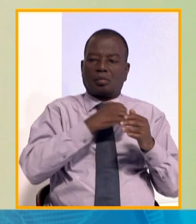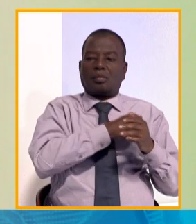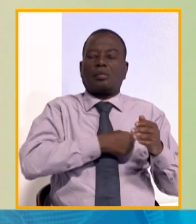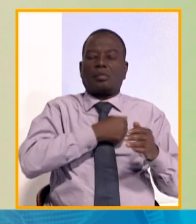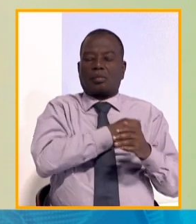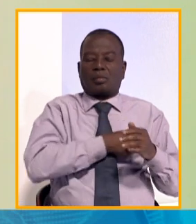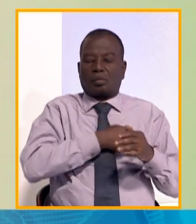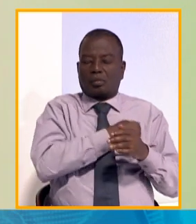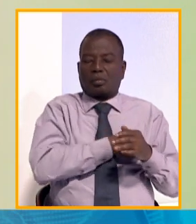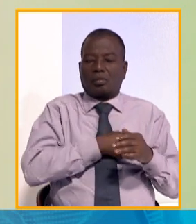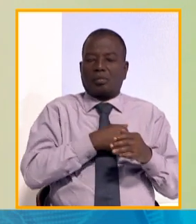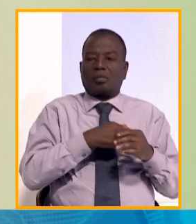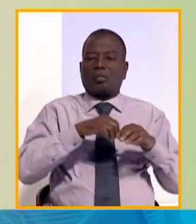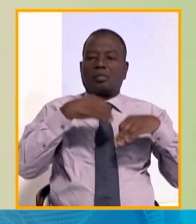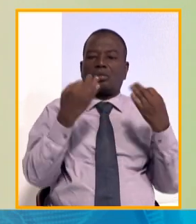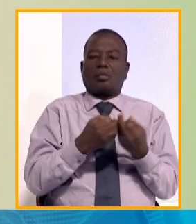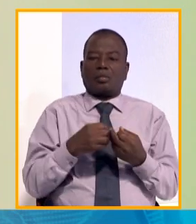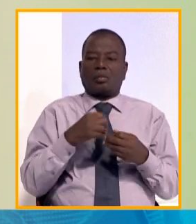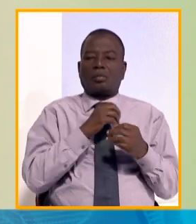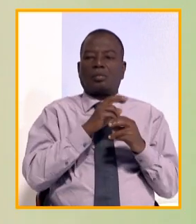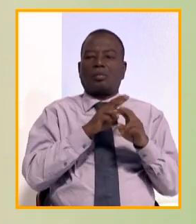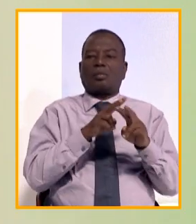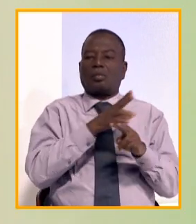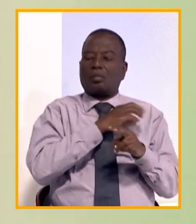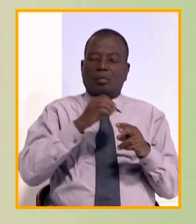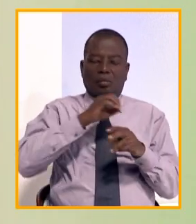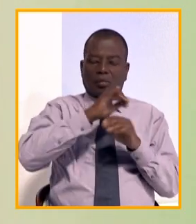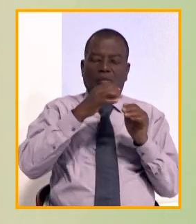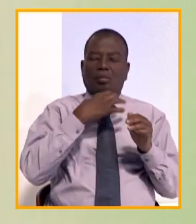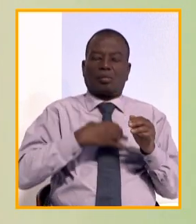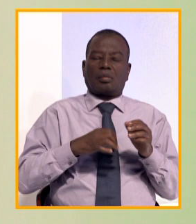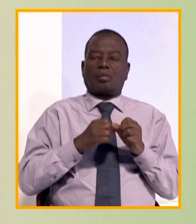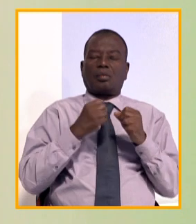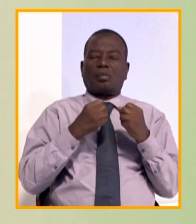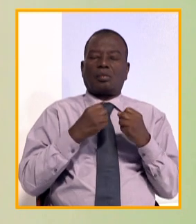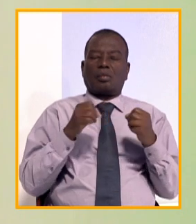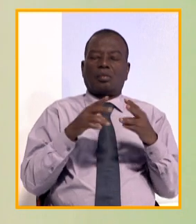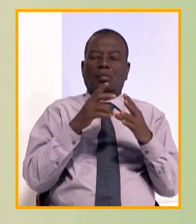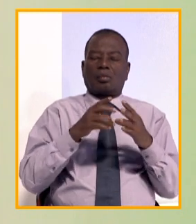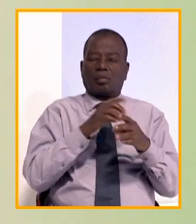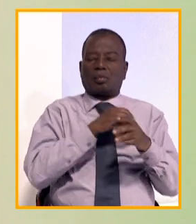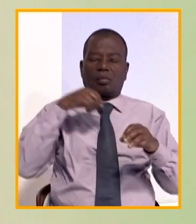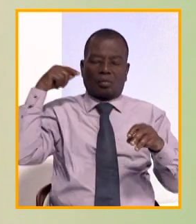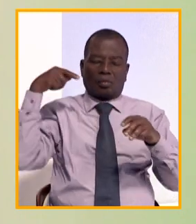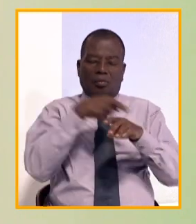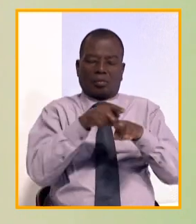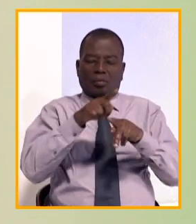plus attristées aux familles endeuillées ainsi que ses vœux de prompt rétablissement aux